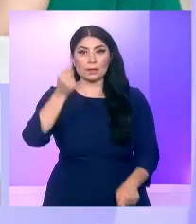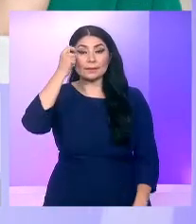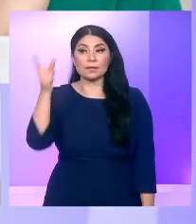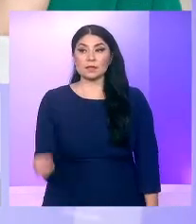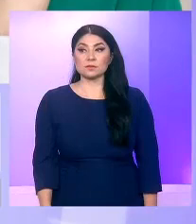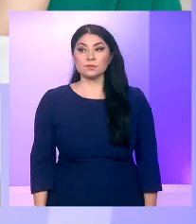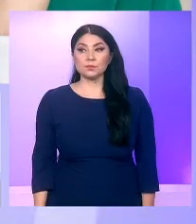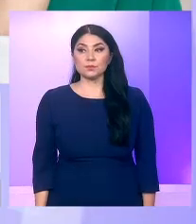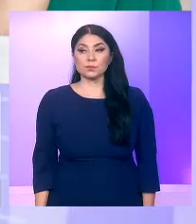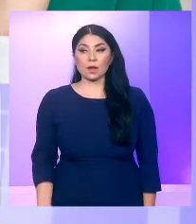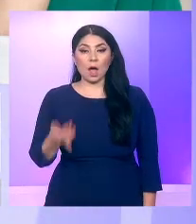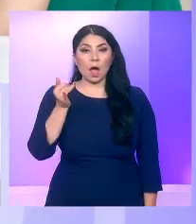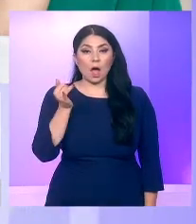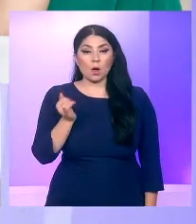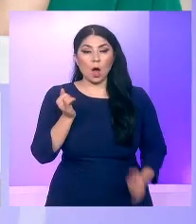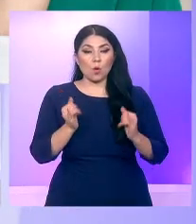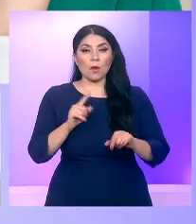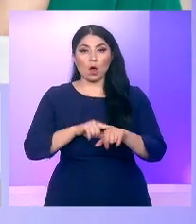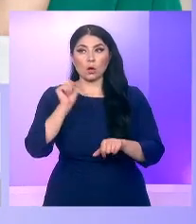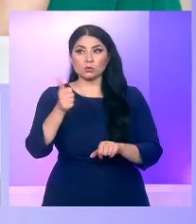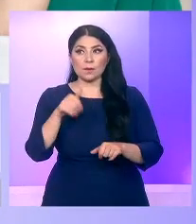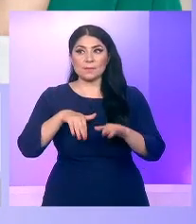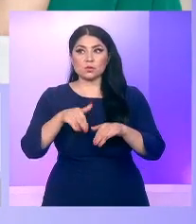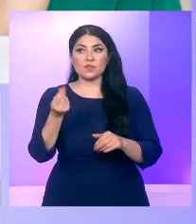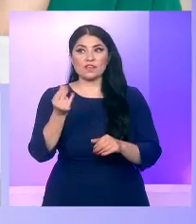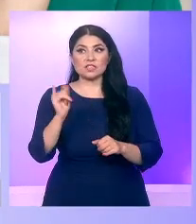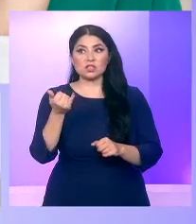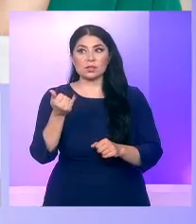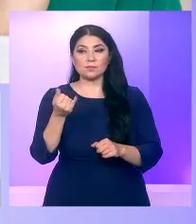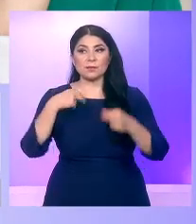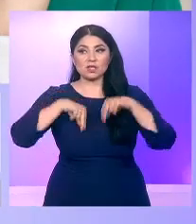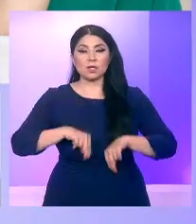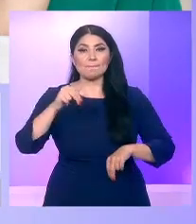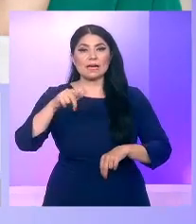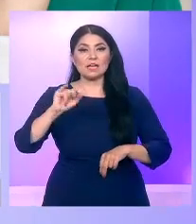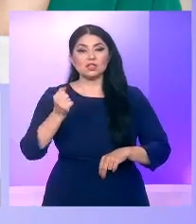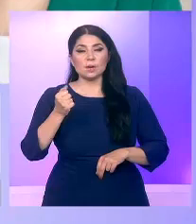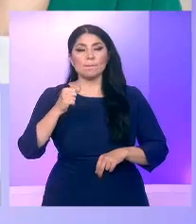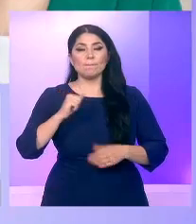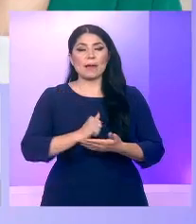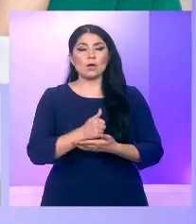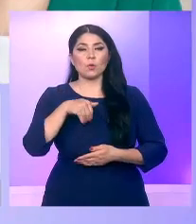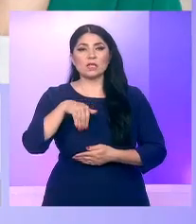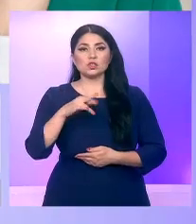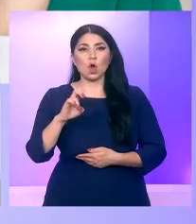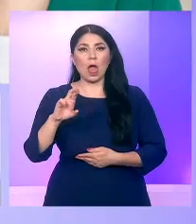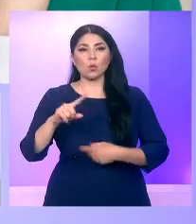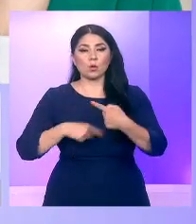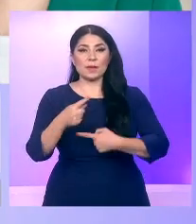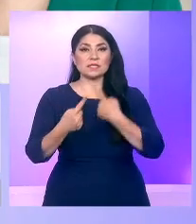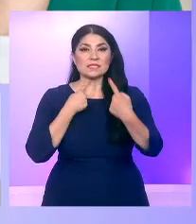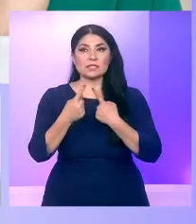ora 11, ministrul de finanțe, dar și președintele PNL și premierul Marcel Ciolacu vor